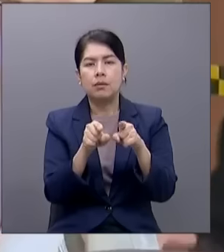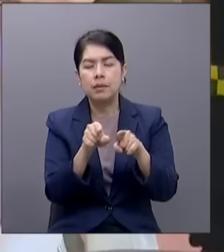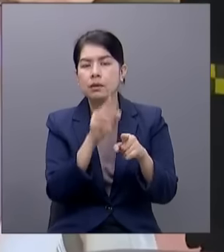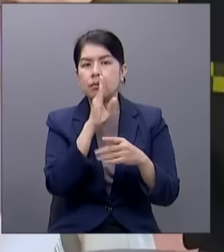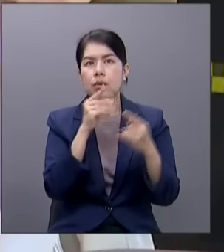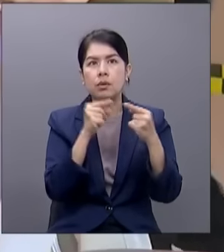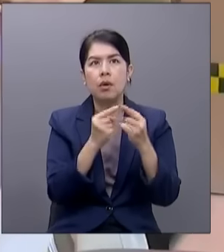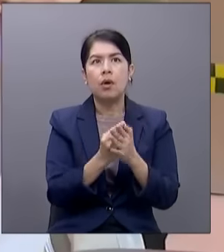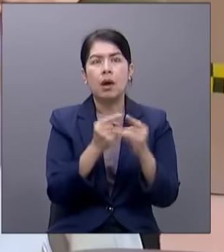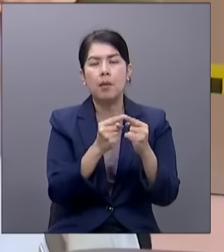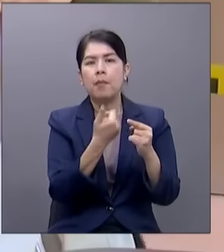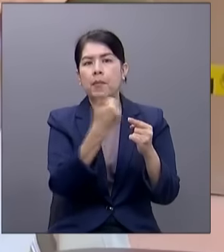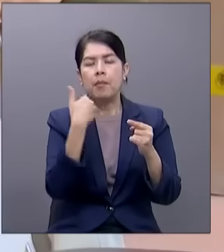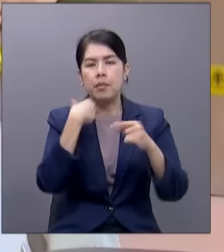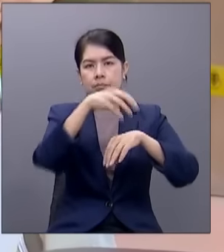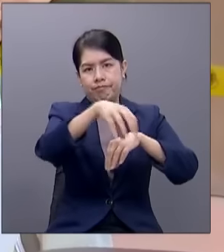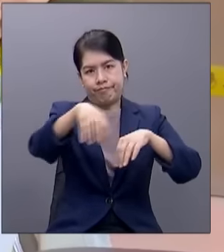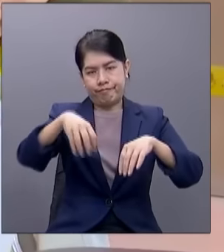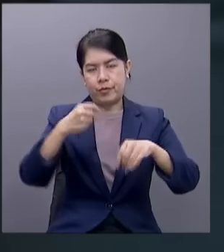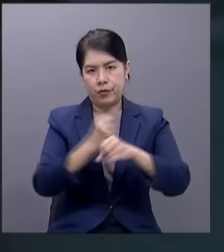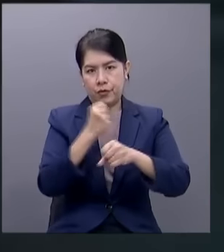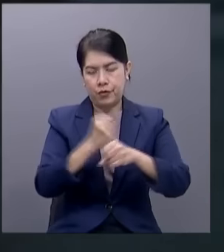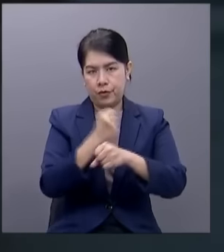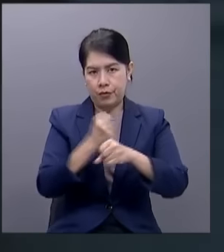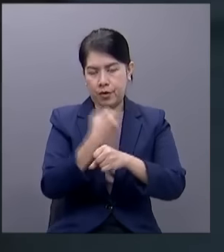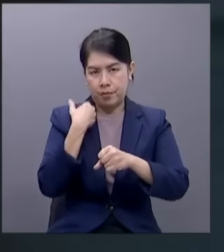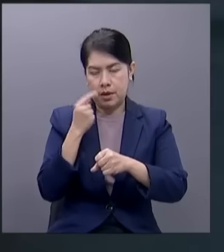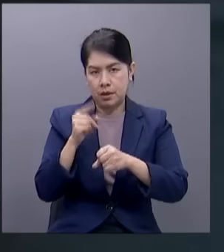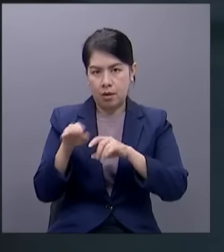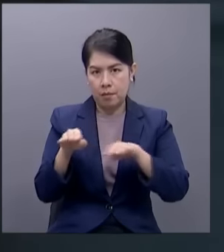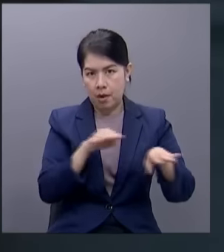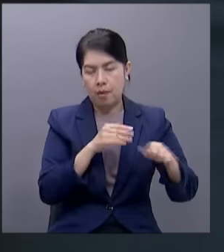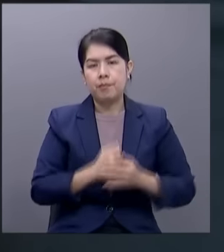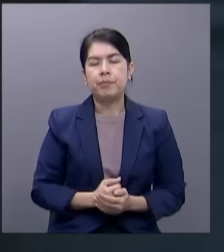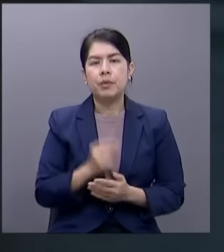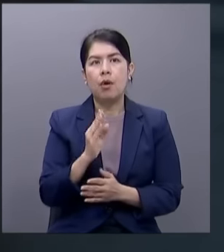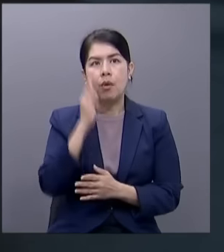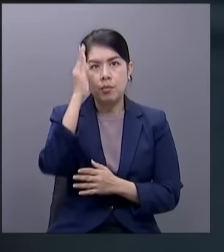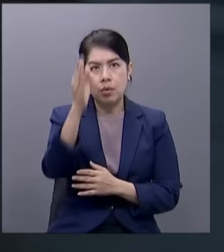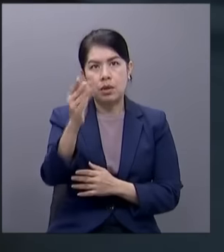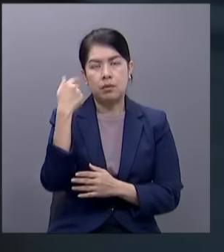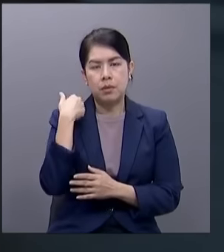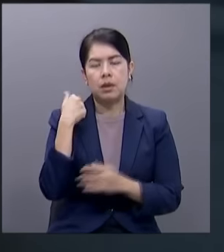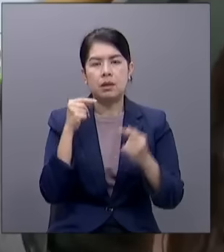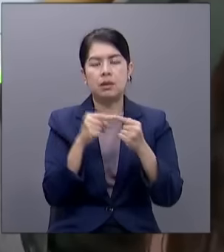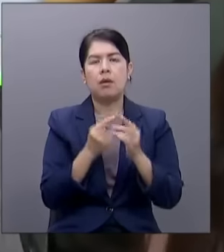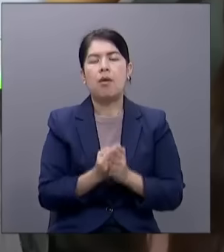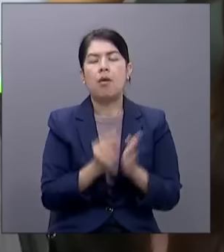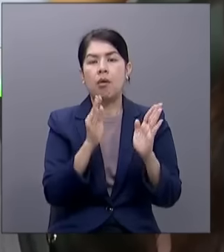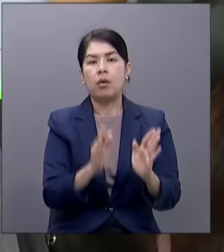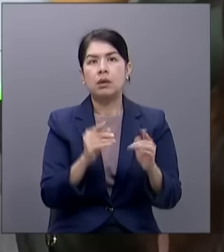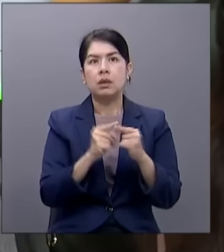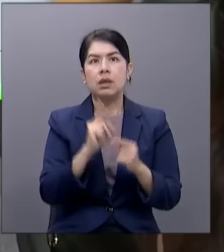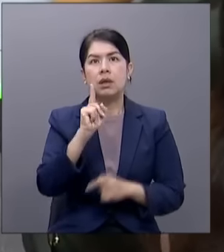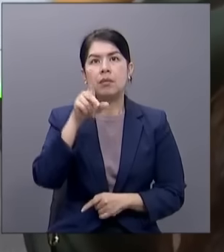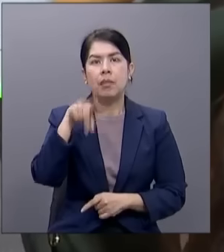ำกว่า2รอบและผู้สมัครที่จะเข้าสู่กระบวนการเลือกสว.ของกรุงเทพมหานครในวันพรุ่งนี้มีจำนวน 1,634 ค